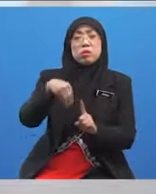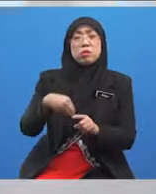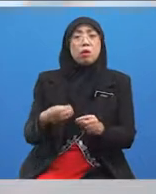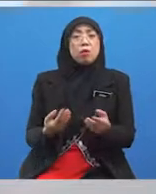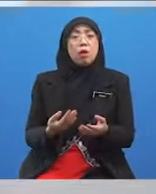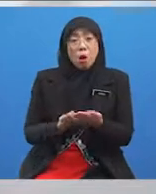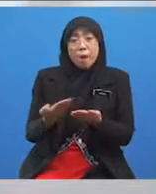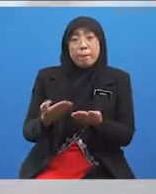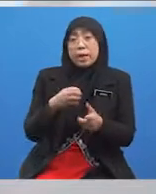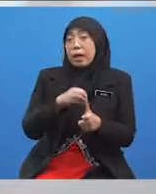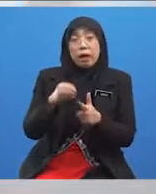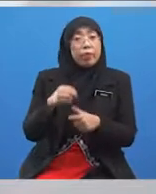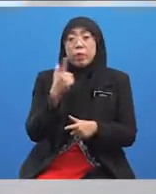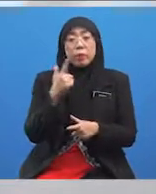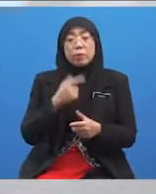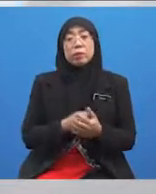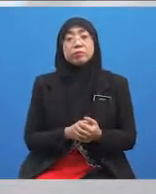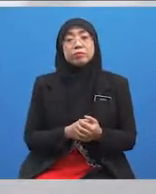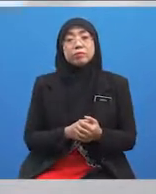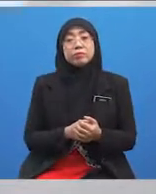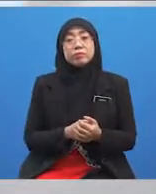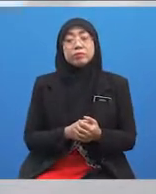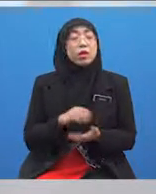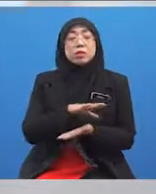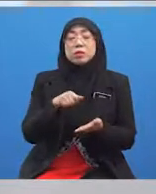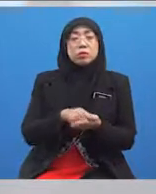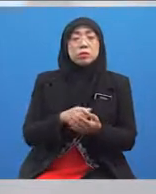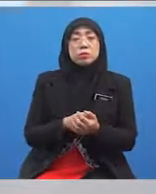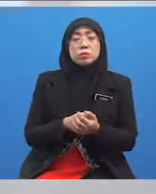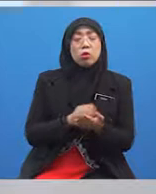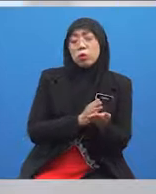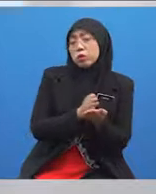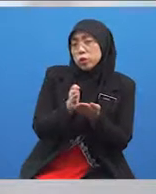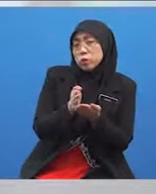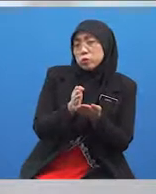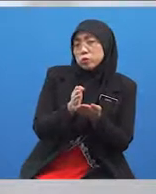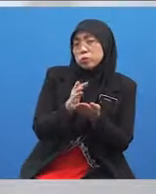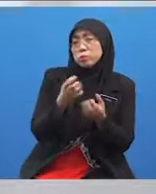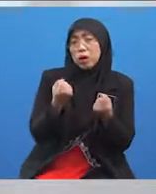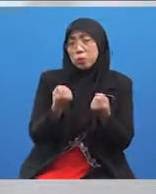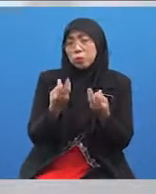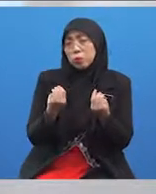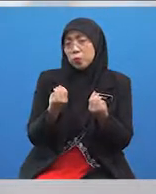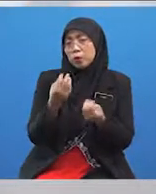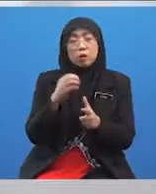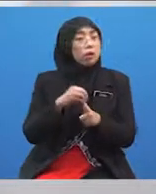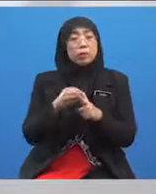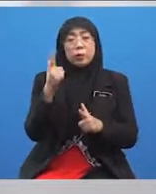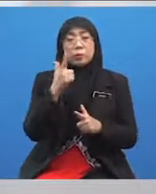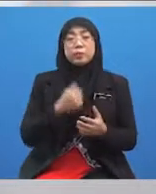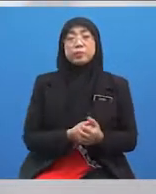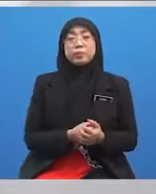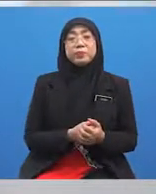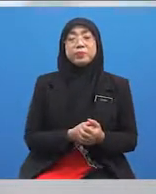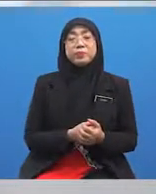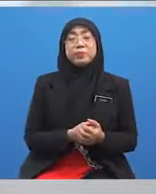tidak, berpuas hati atau tidak, teruskan pembelian atau setakat itu sahaja. Di sini, cikgu ingin